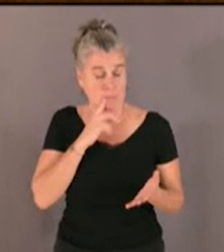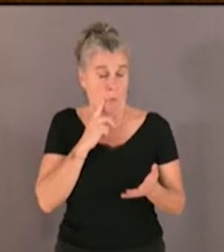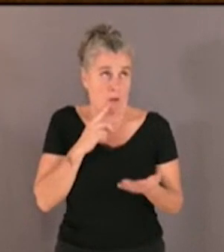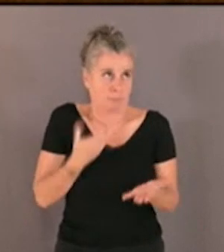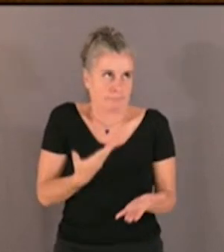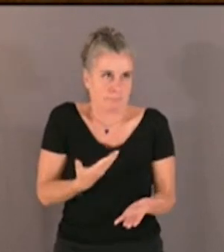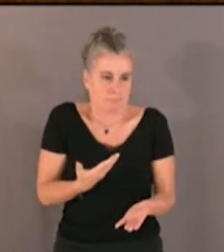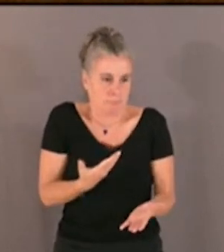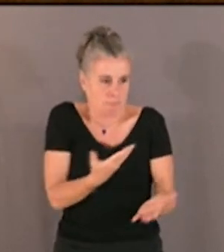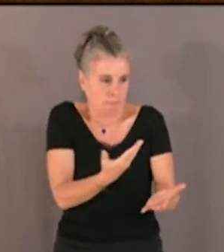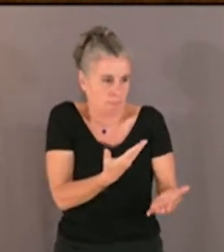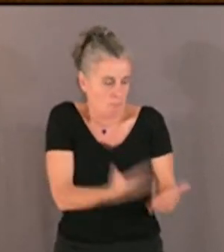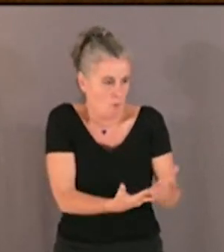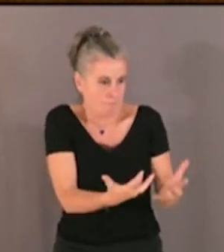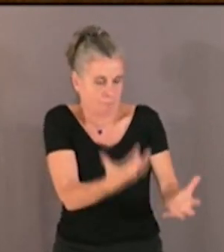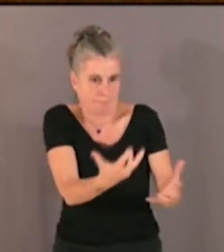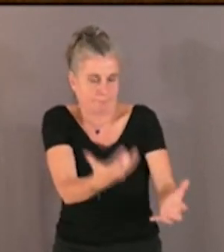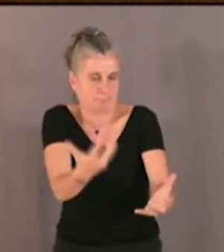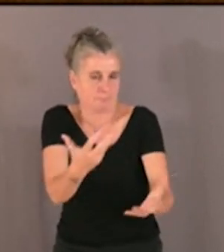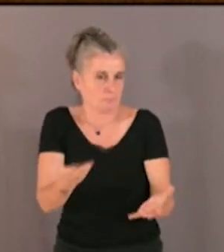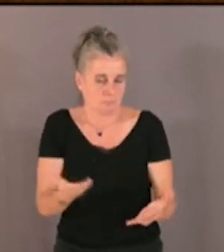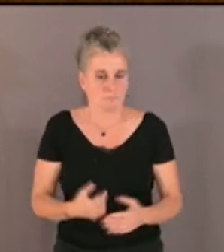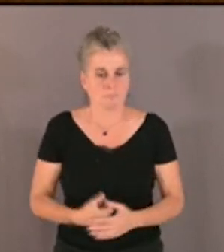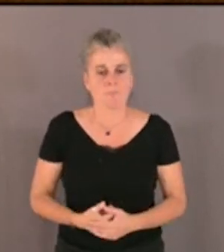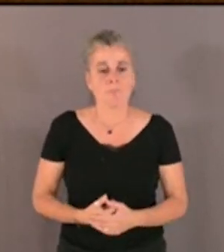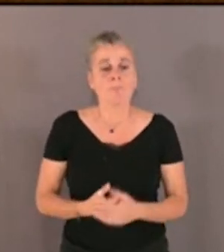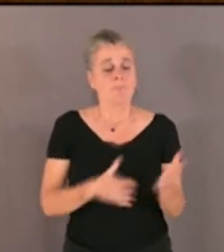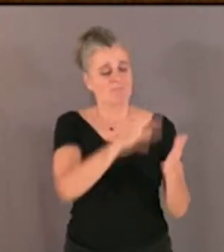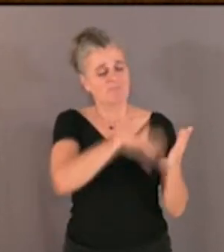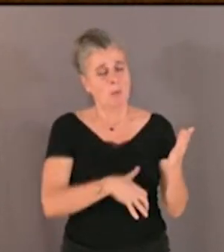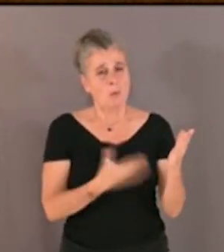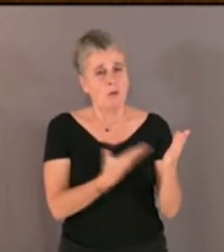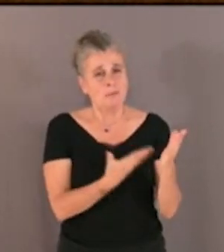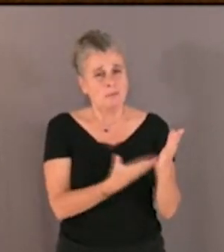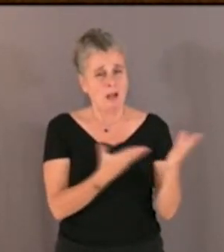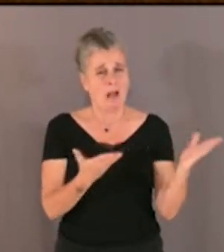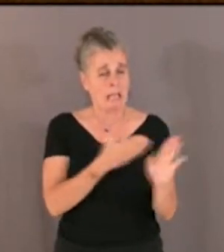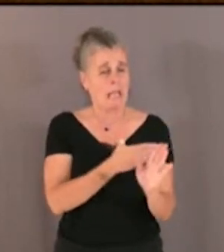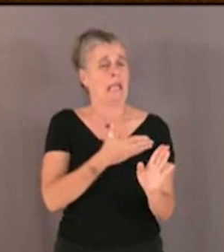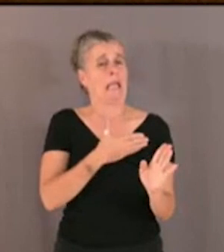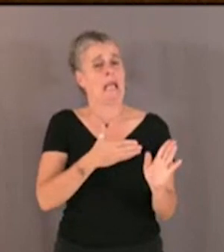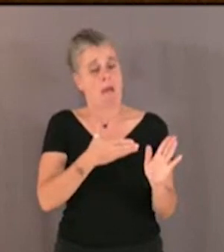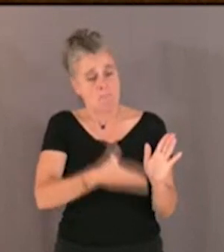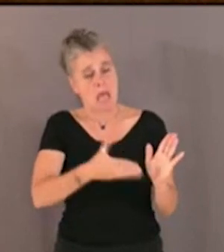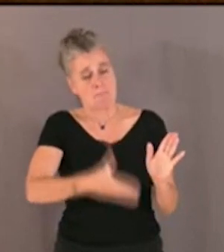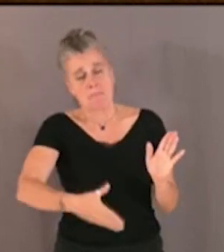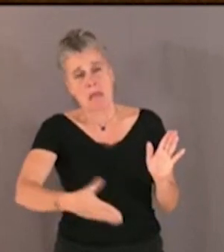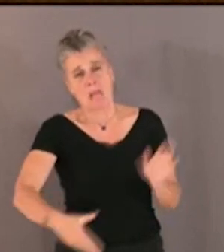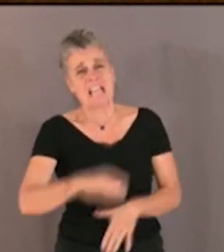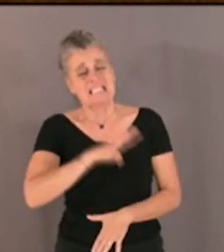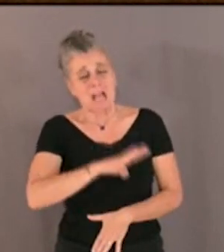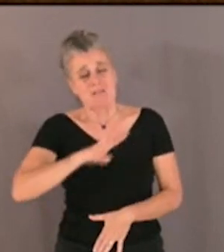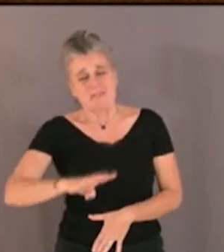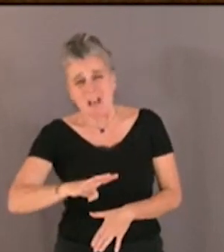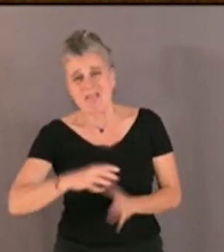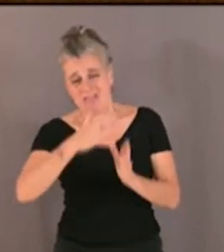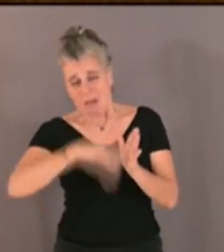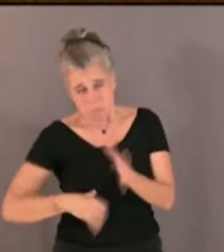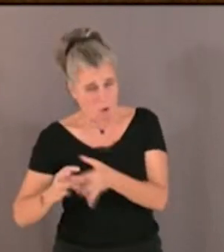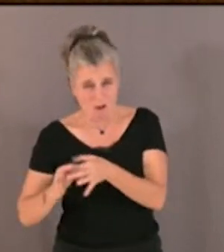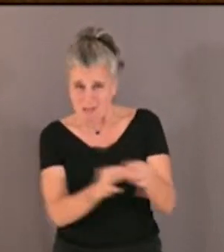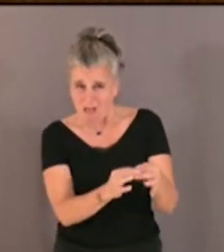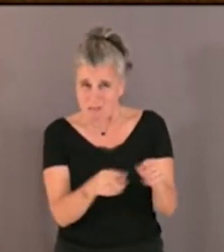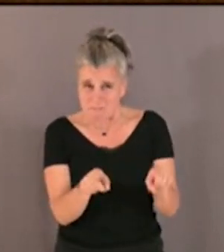justifié à travers ce rapport et les 44 autres rapports qui ont un lien direct ou